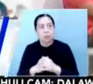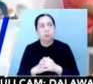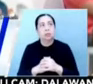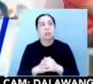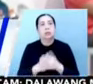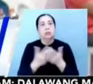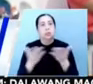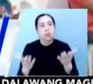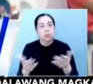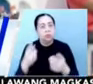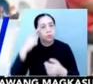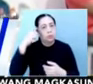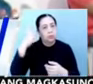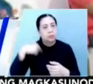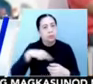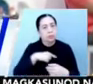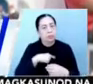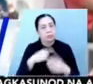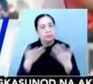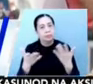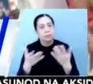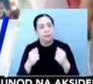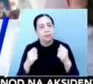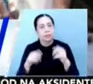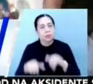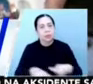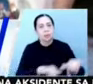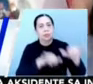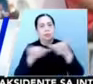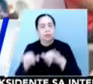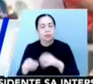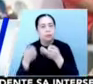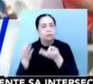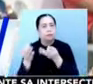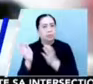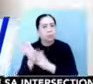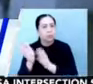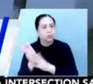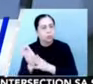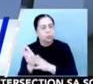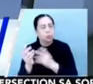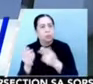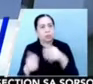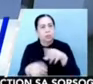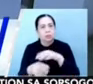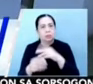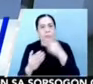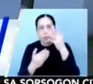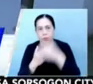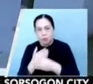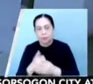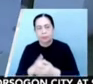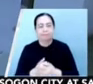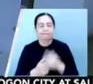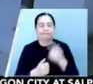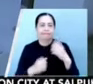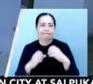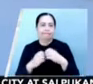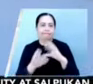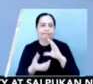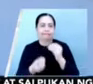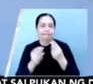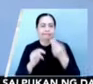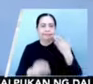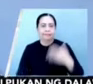pangarap natin na maging universal yung feeding, school-based feeding program. Para sa GMA Integrated